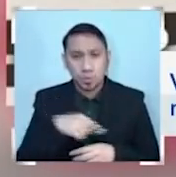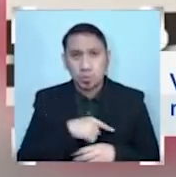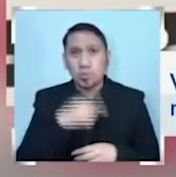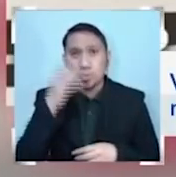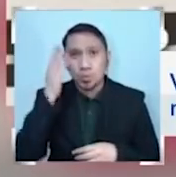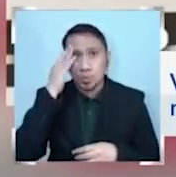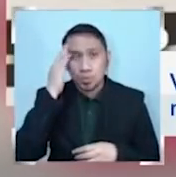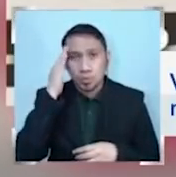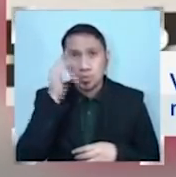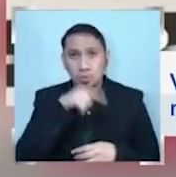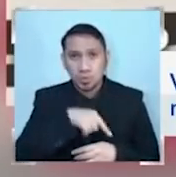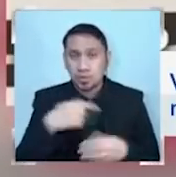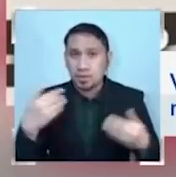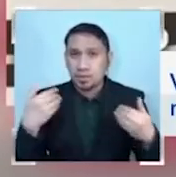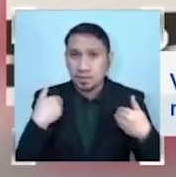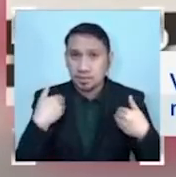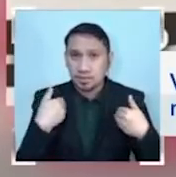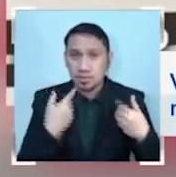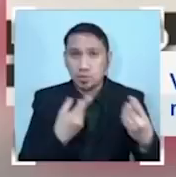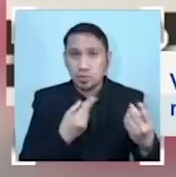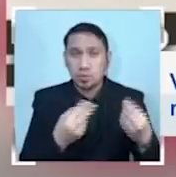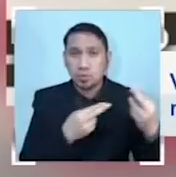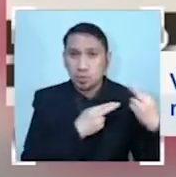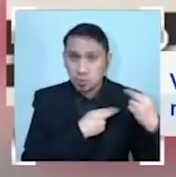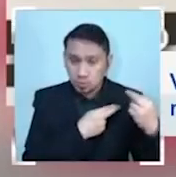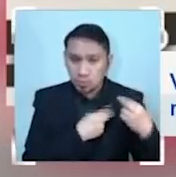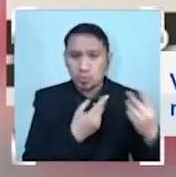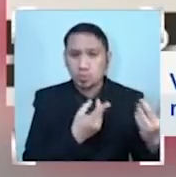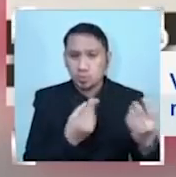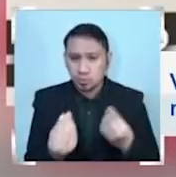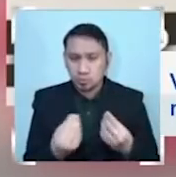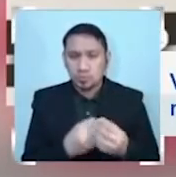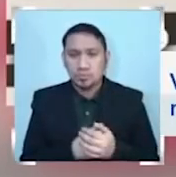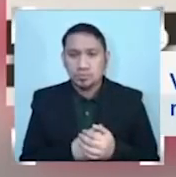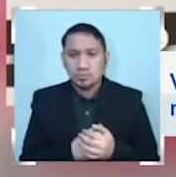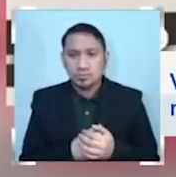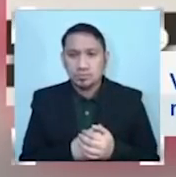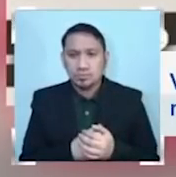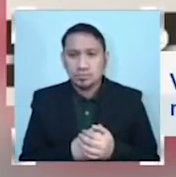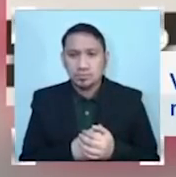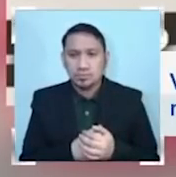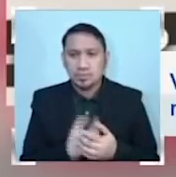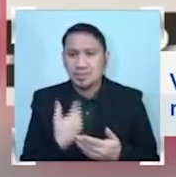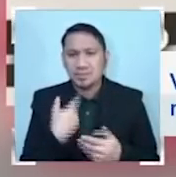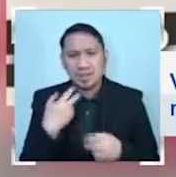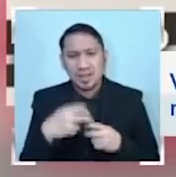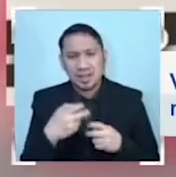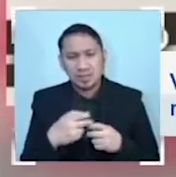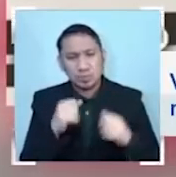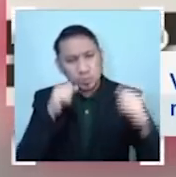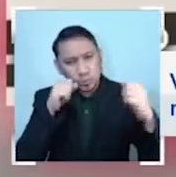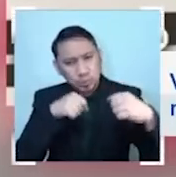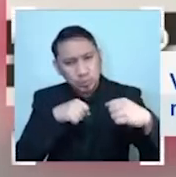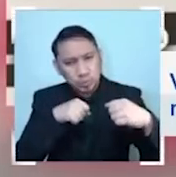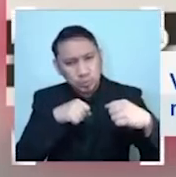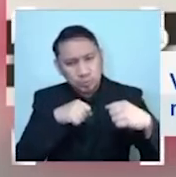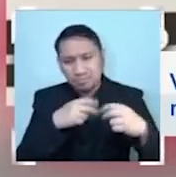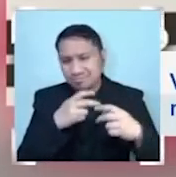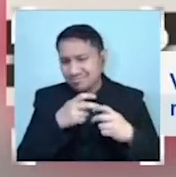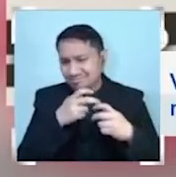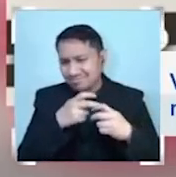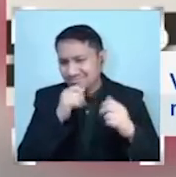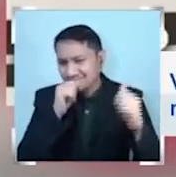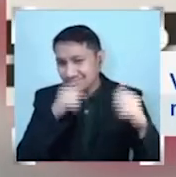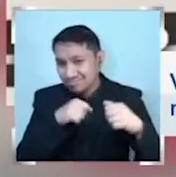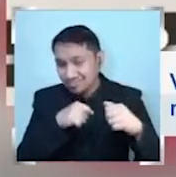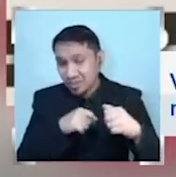hindi pinapanagutan na mga ginawa niya na mahirap makipagkasundo pag una,